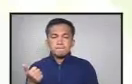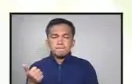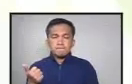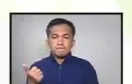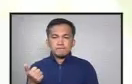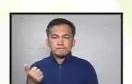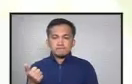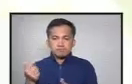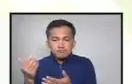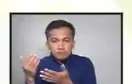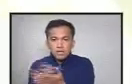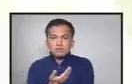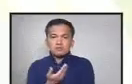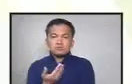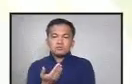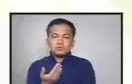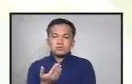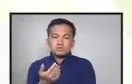up-and-coming